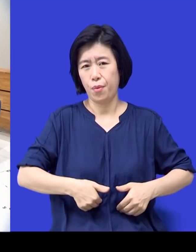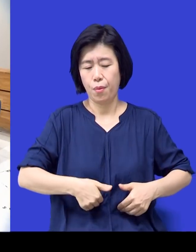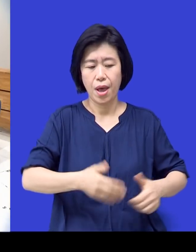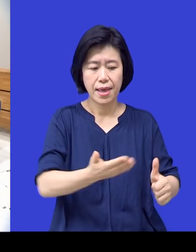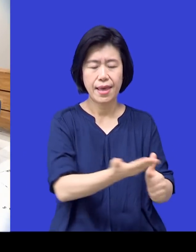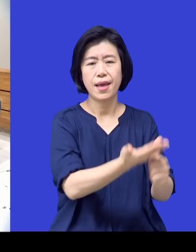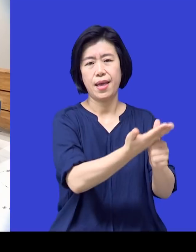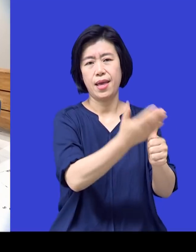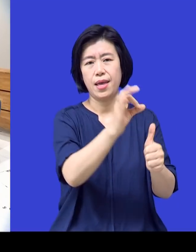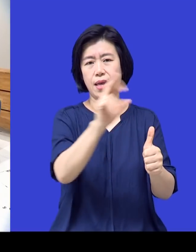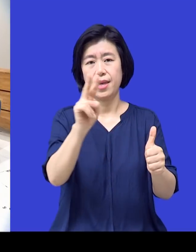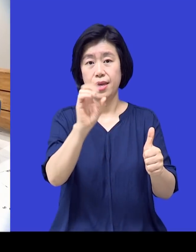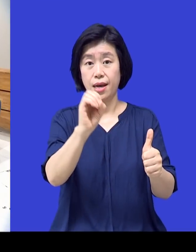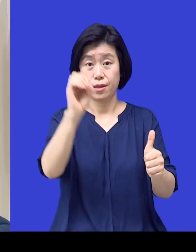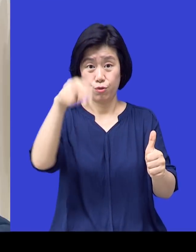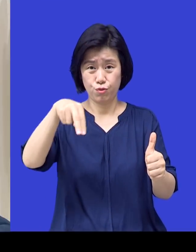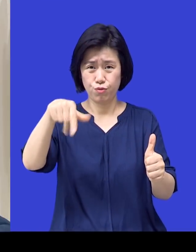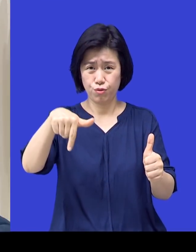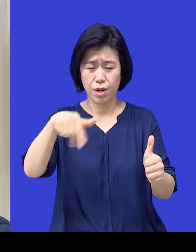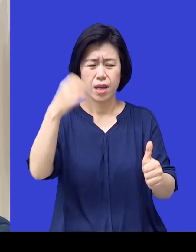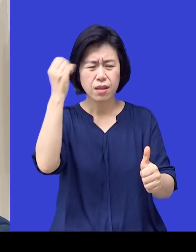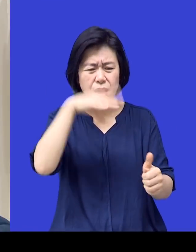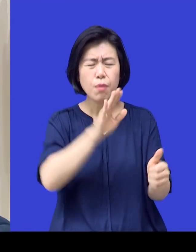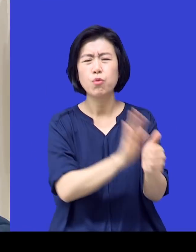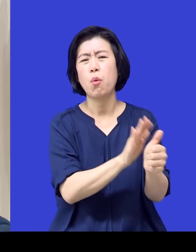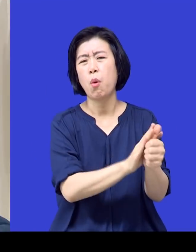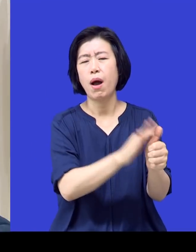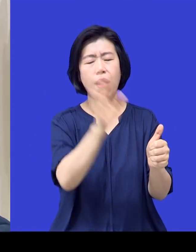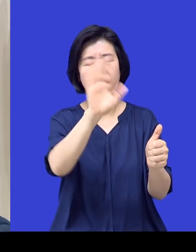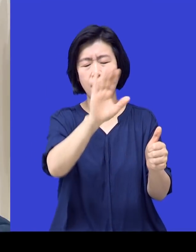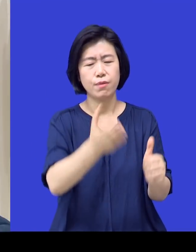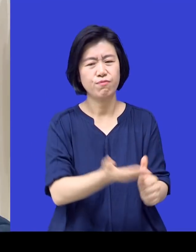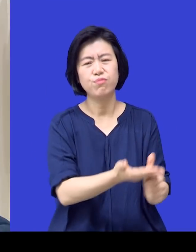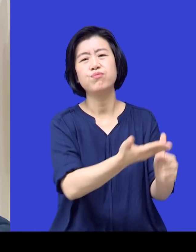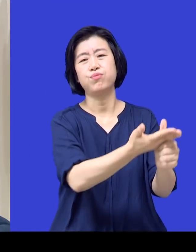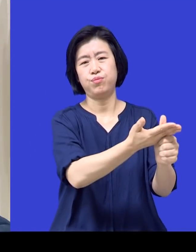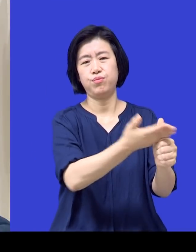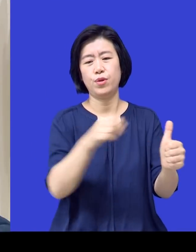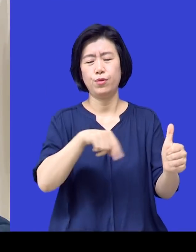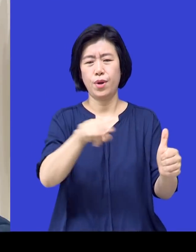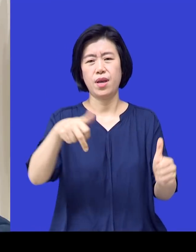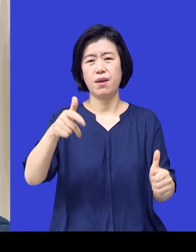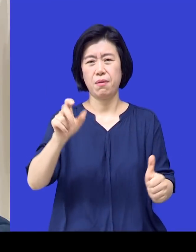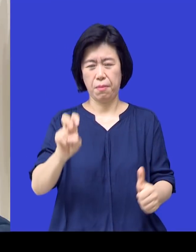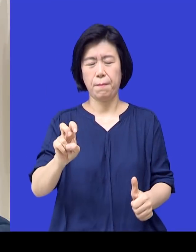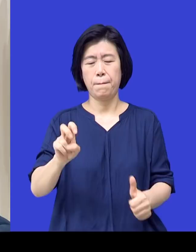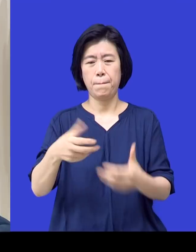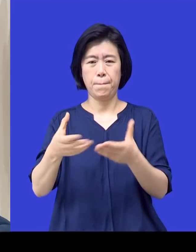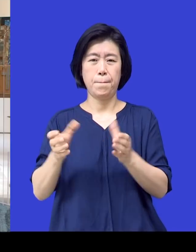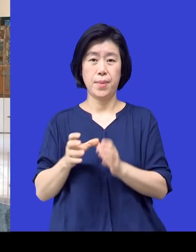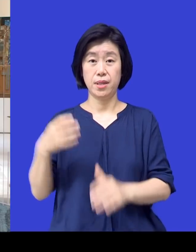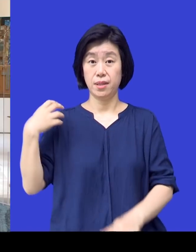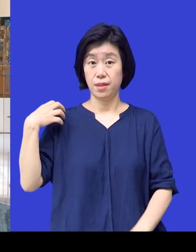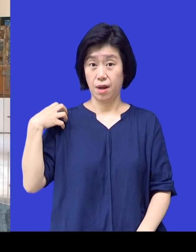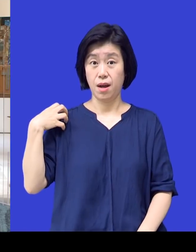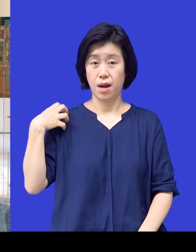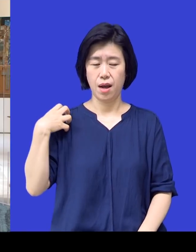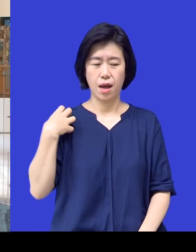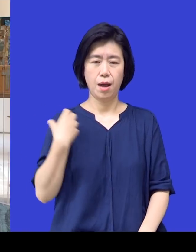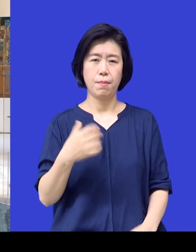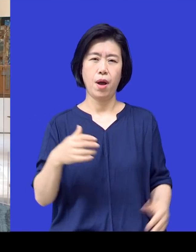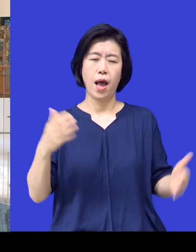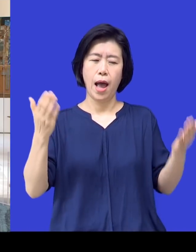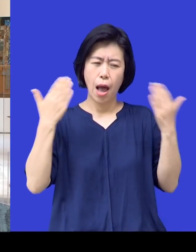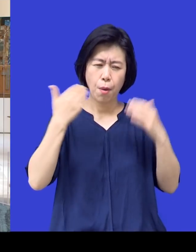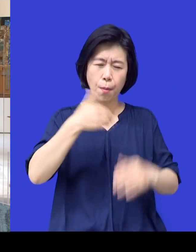도움을 줄 수도 있잖아요. 네. 근데 우리는 애를 기본적으로 키워야 되잖아요. 학교 예, 보내고 예. 의료 주고 그렇죠. 의식주를